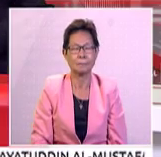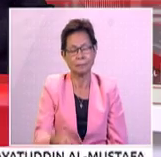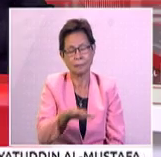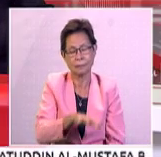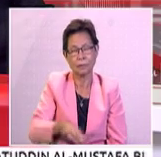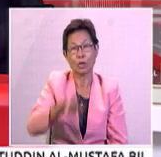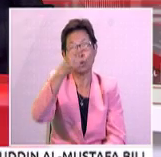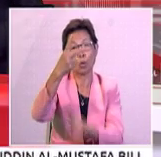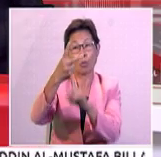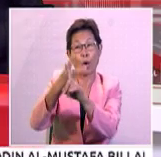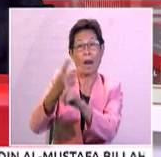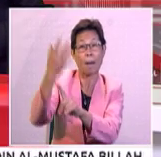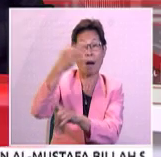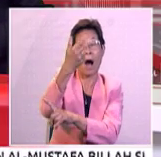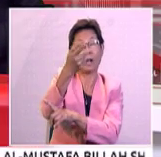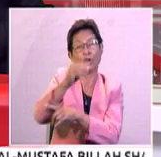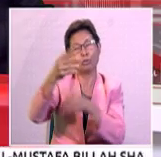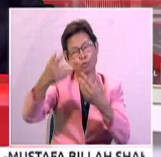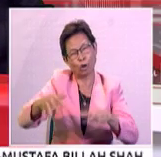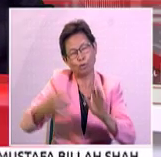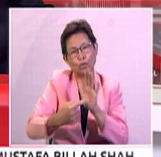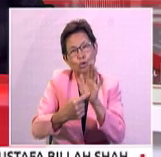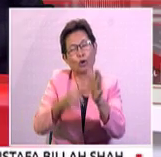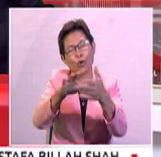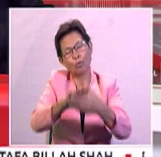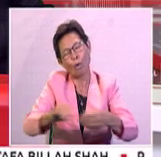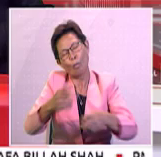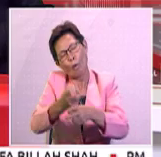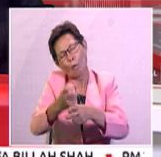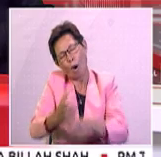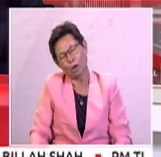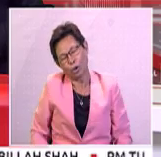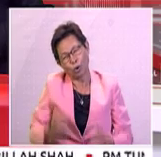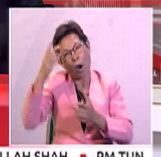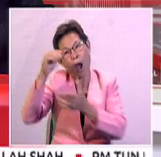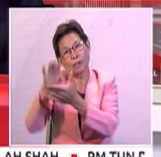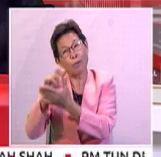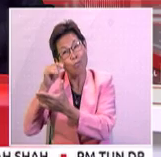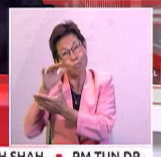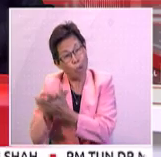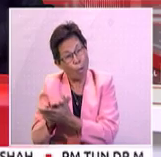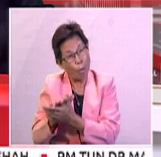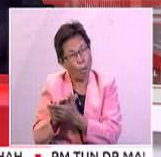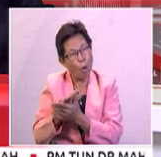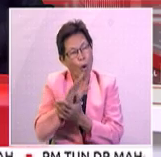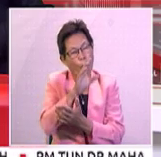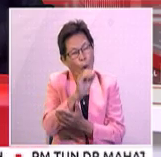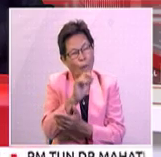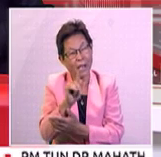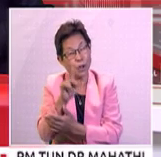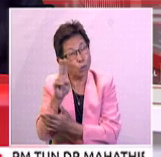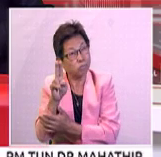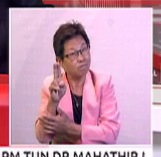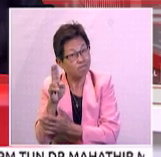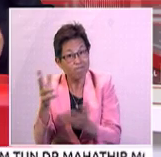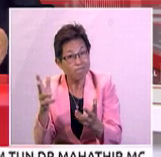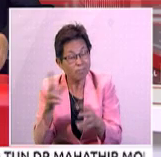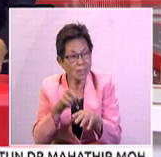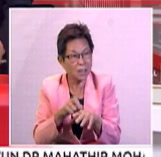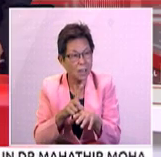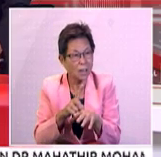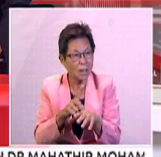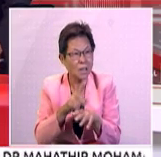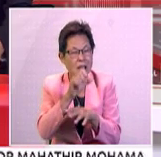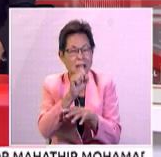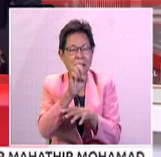Kira-kira 2 bulan lalu, RTM pernah menyiarkan kisah kepayahan hidup pasangan suami isteri orang kurang upaya OKU di